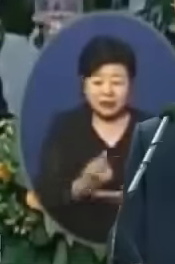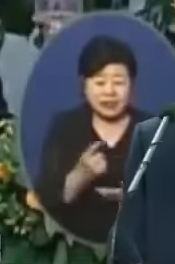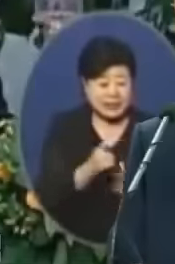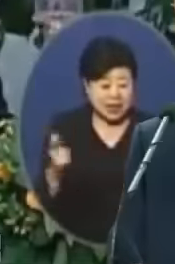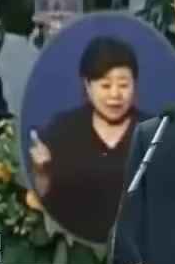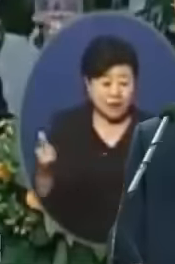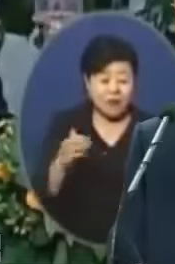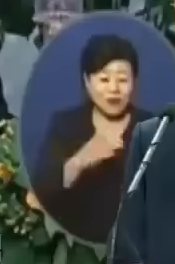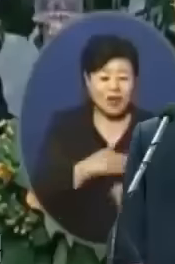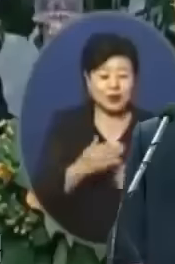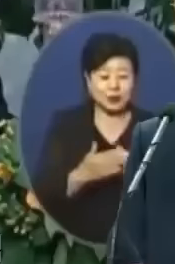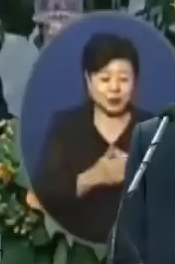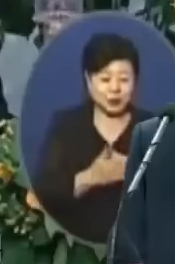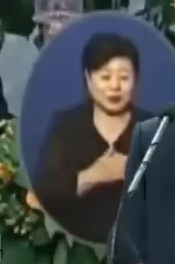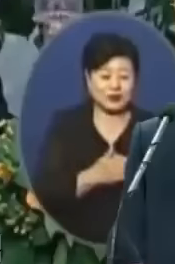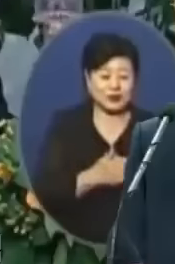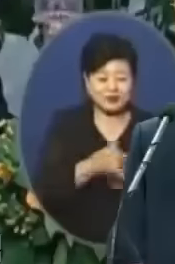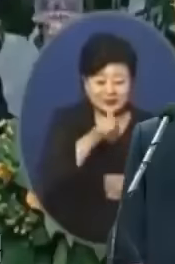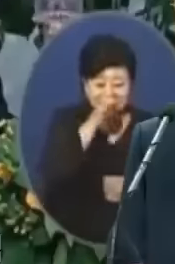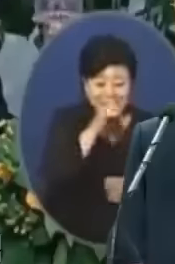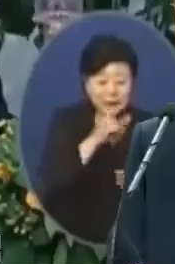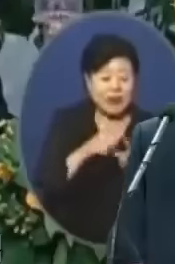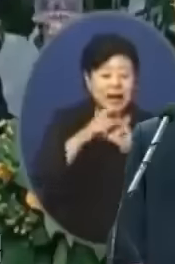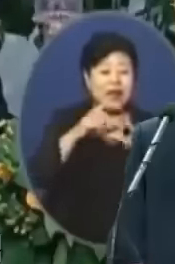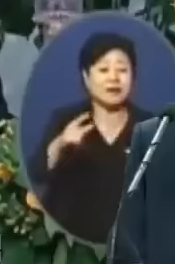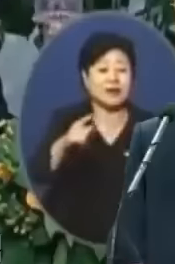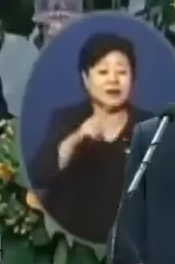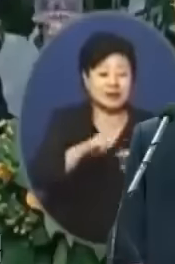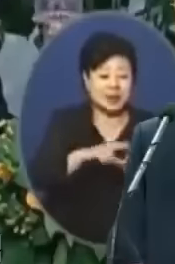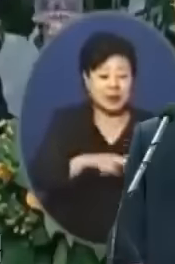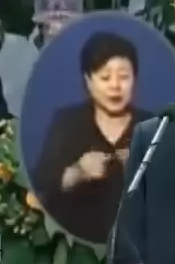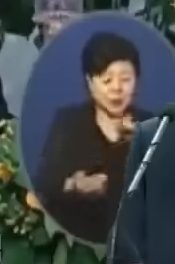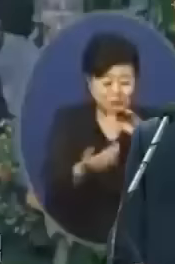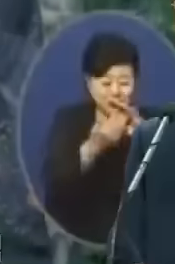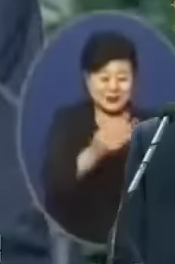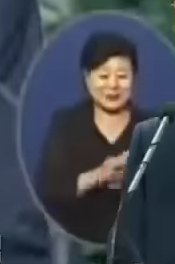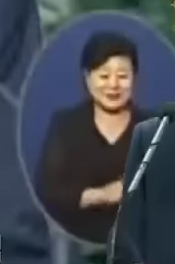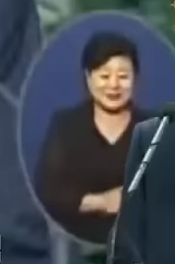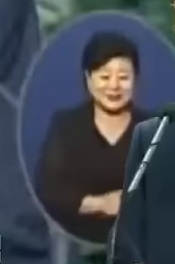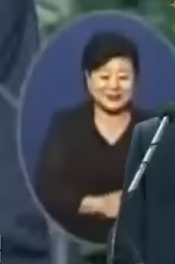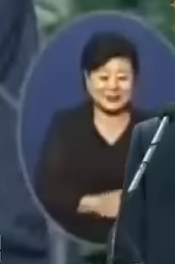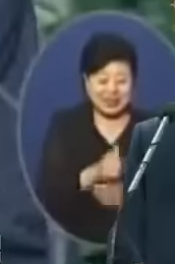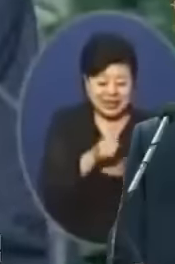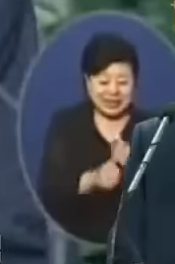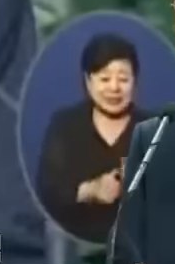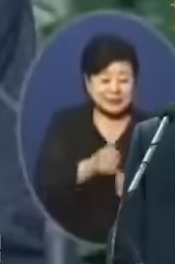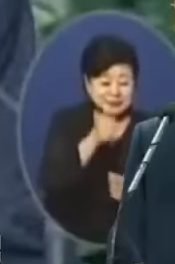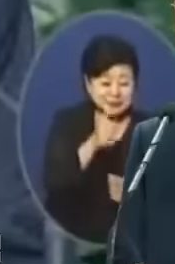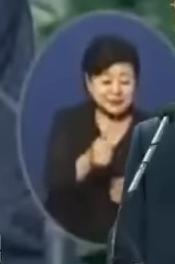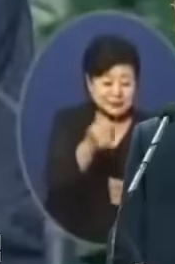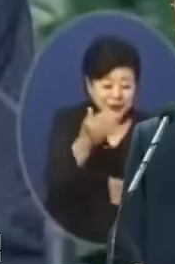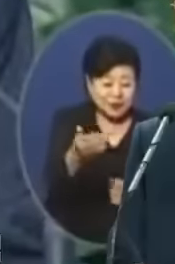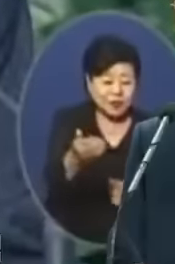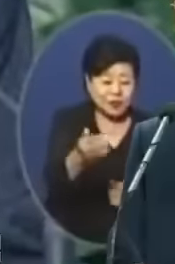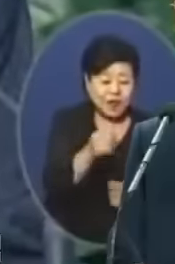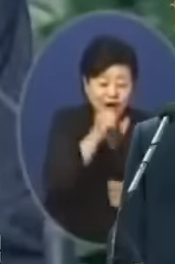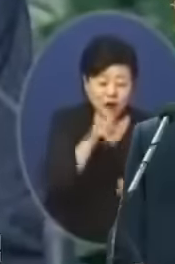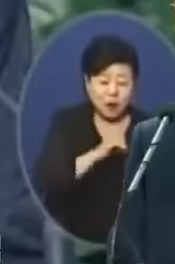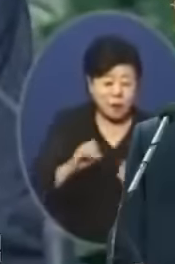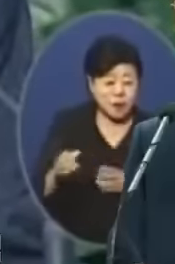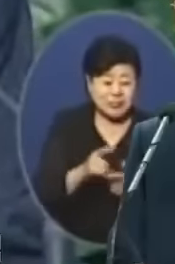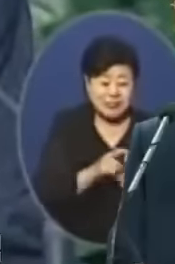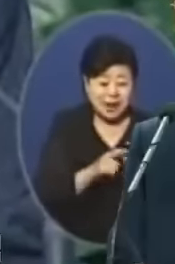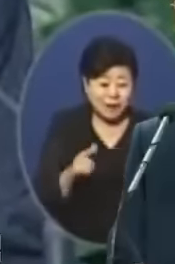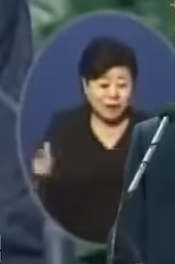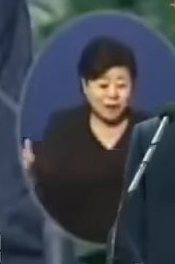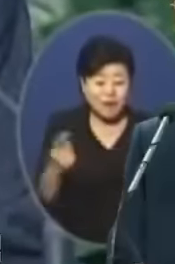않고 나를 돕는 자로 있다 말을 하면 그것이 이루어지는 것입니다. 하나님은 여러분을 결코 버리지